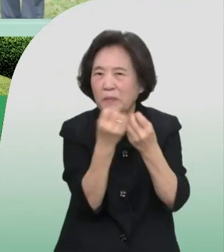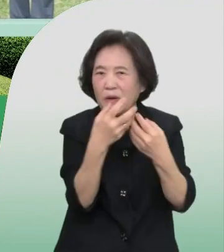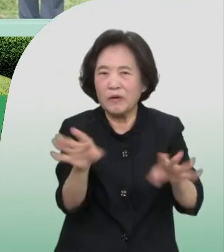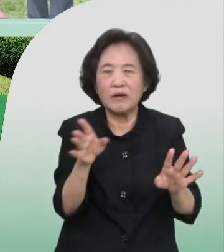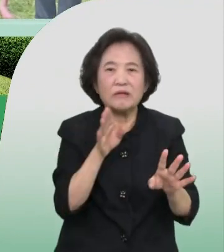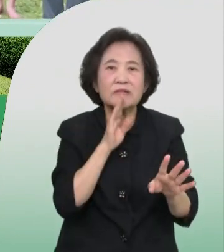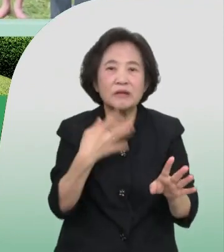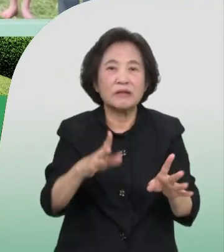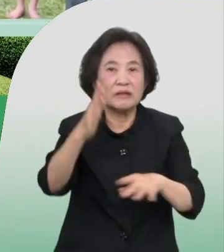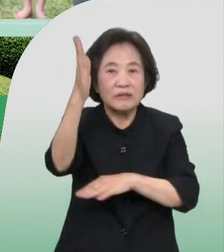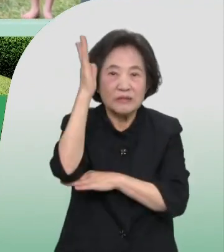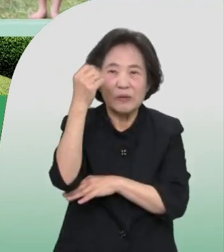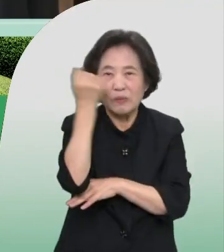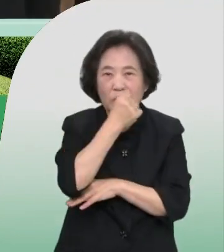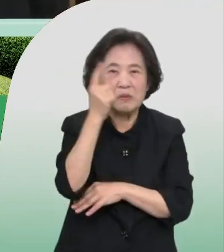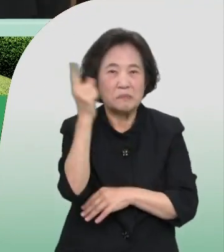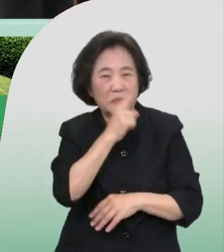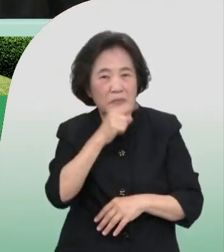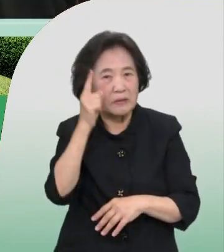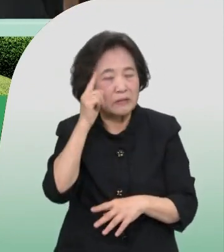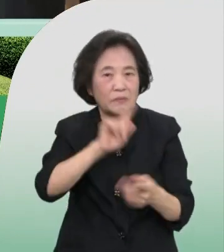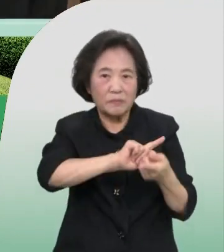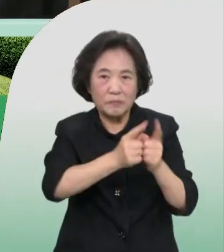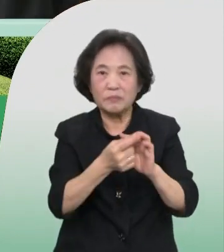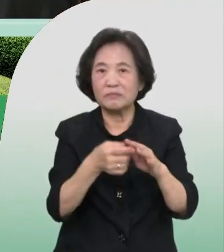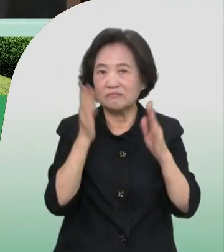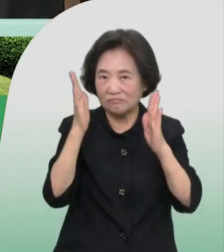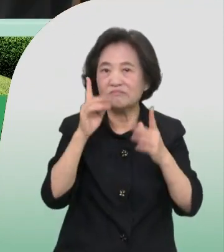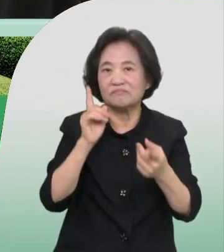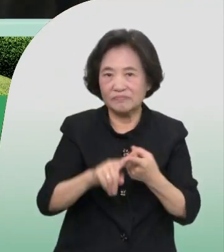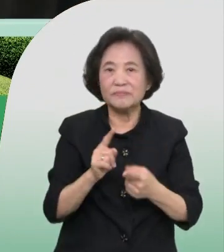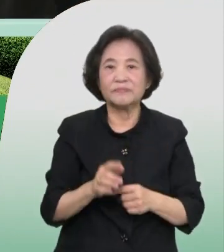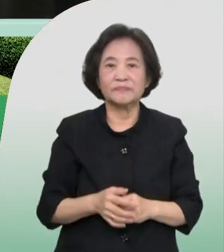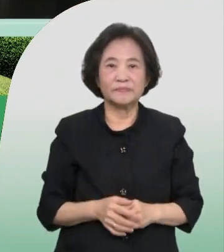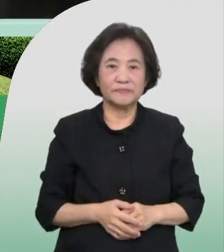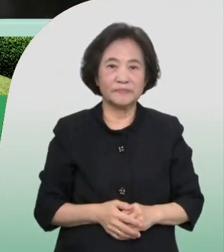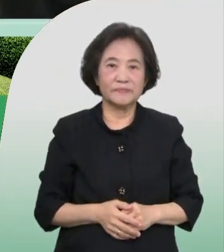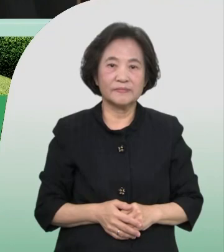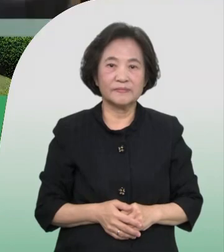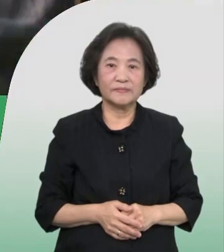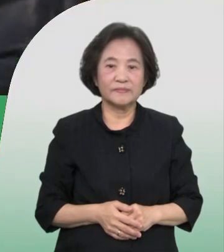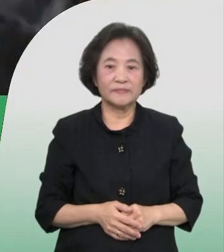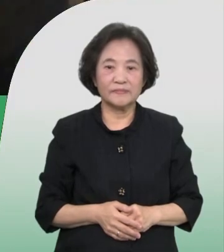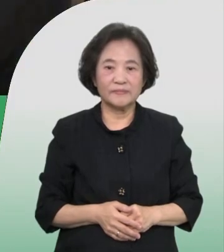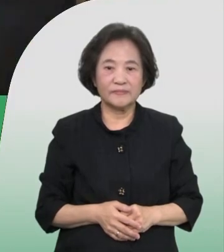史的伤痛，推动各界确实做到转型正义。